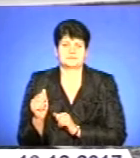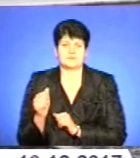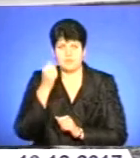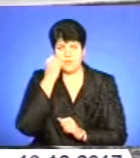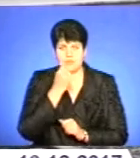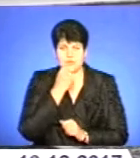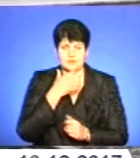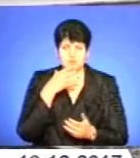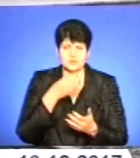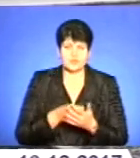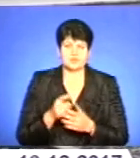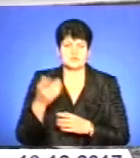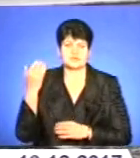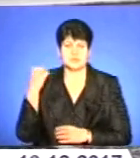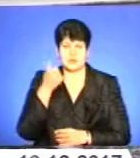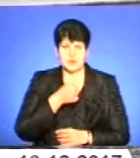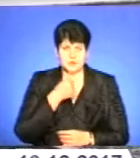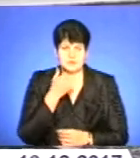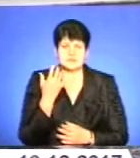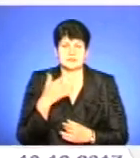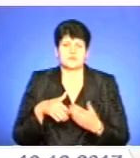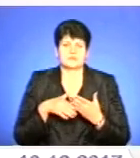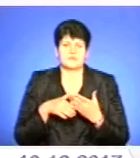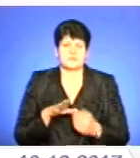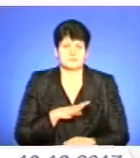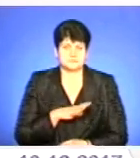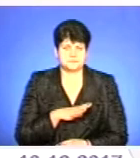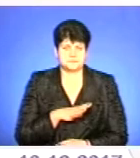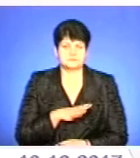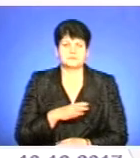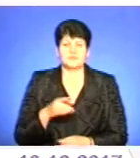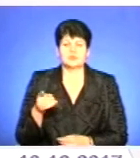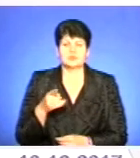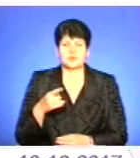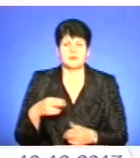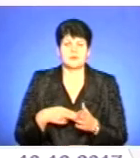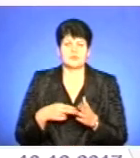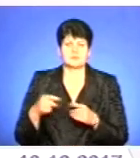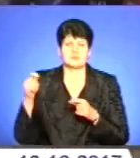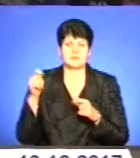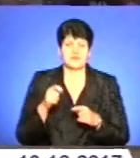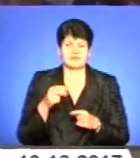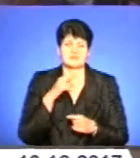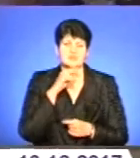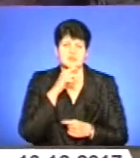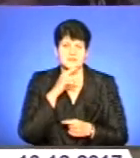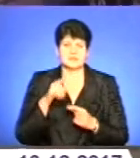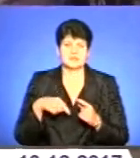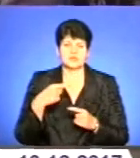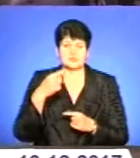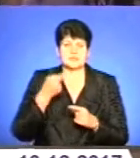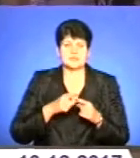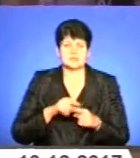подяку свою за ті роки, скільки їм там допомагали. До Тернополя потяг прибув із Чернівців. Наступна зупинка –